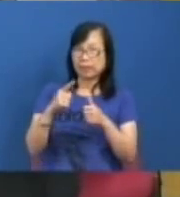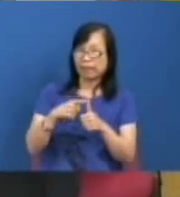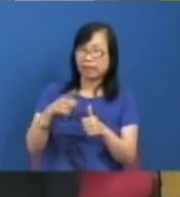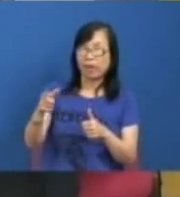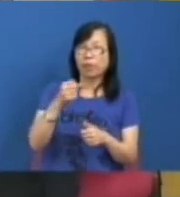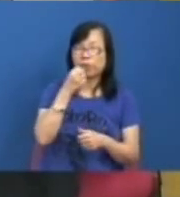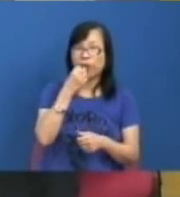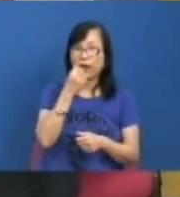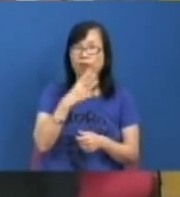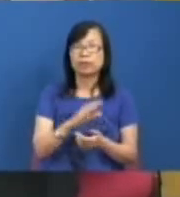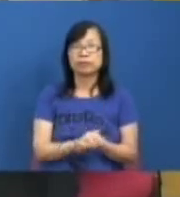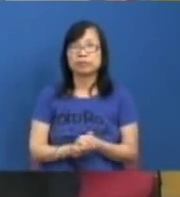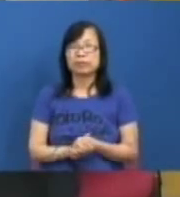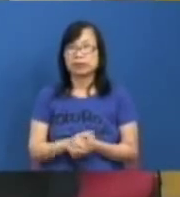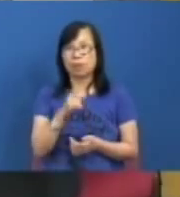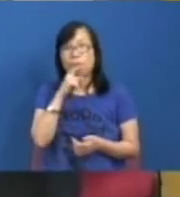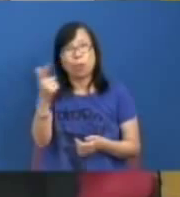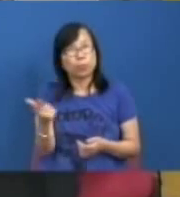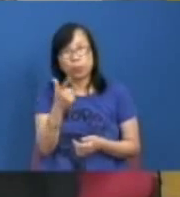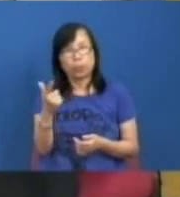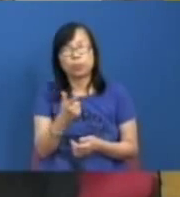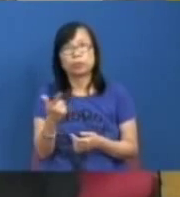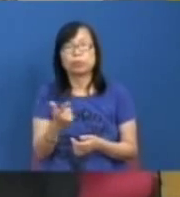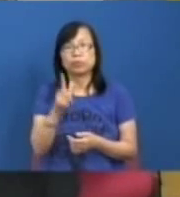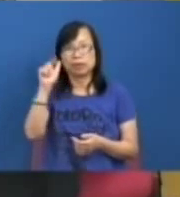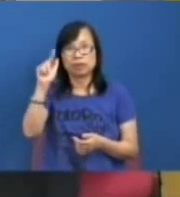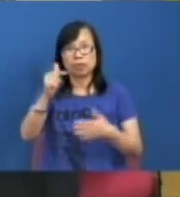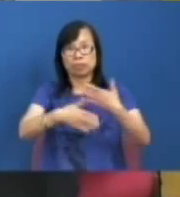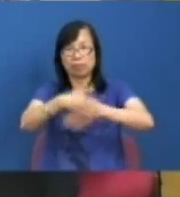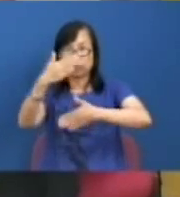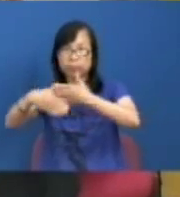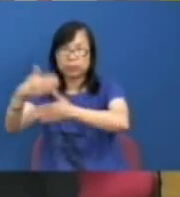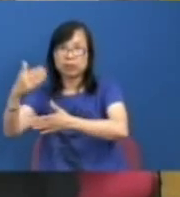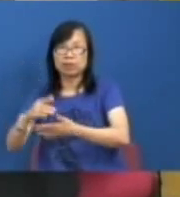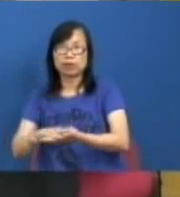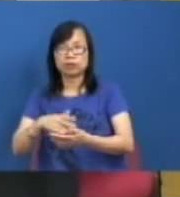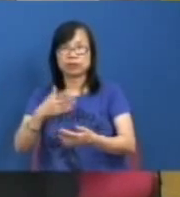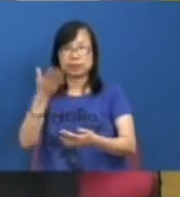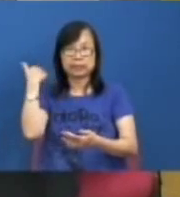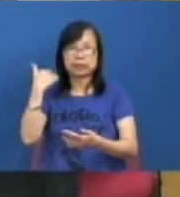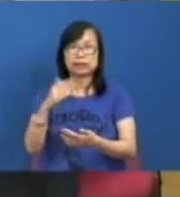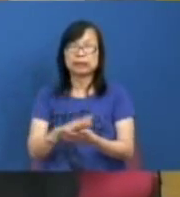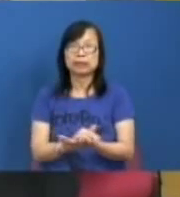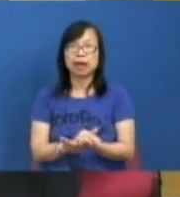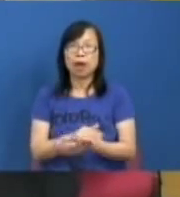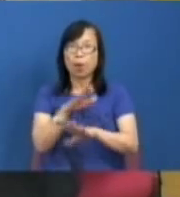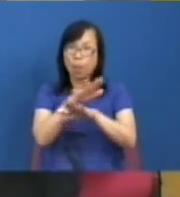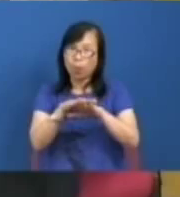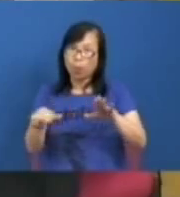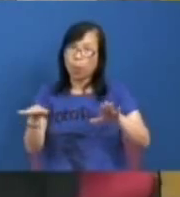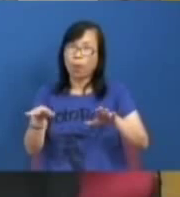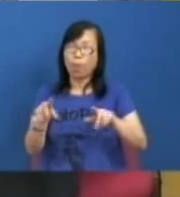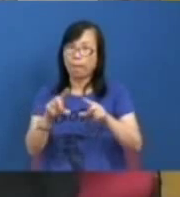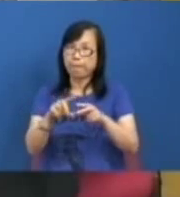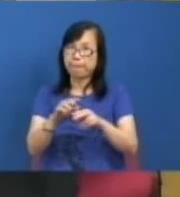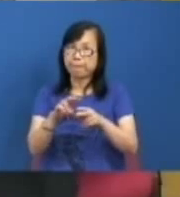香港咧就真係無數咁多舊樓嘅。即係我諗，以我哋即係上一代由我哋即係叫做和平後啦，香港